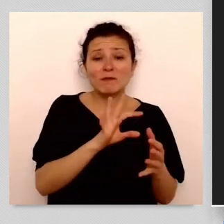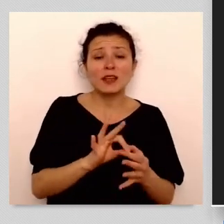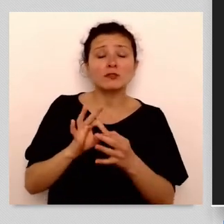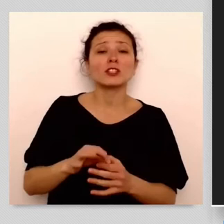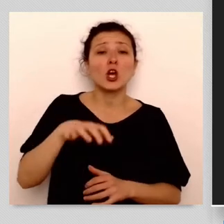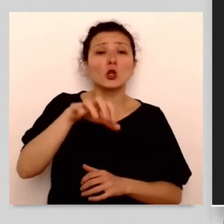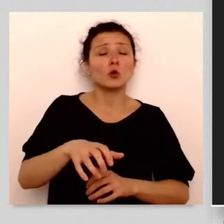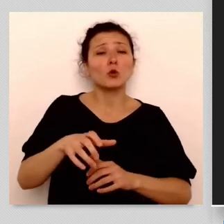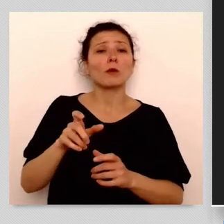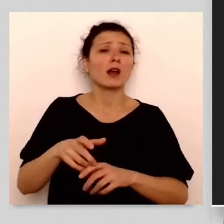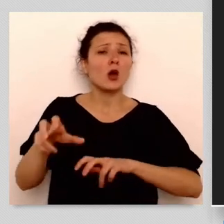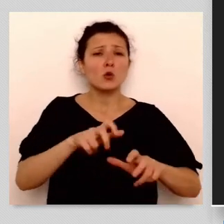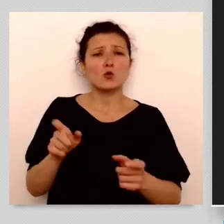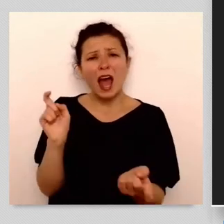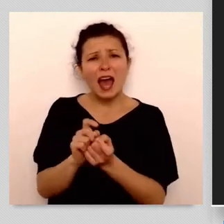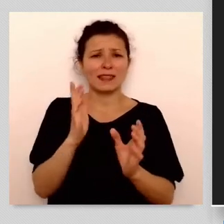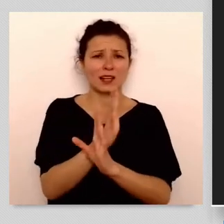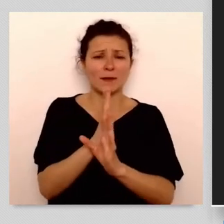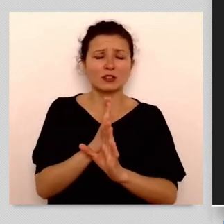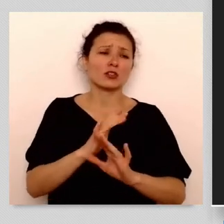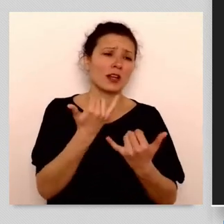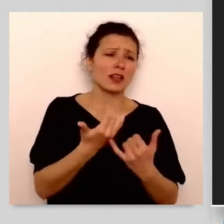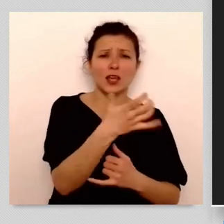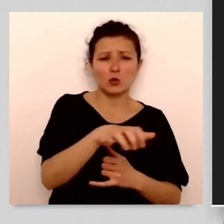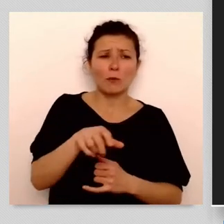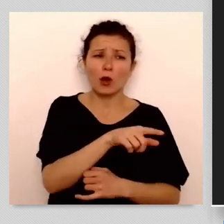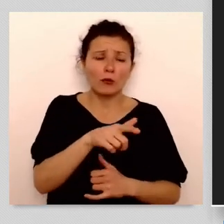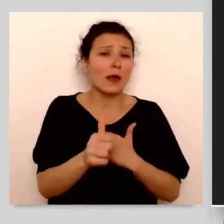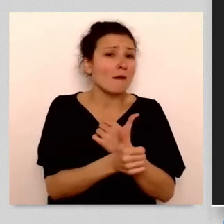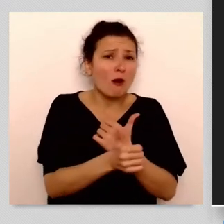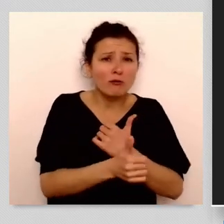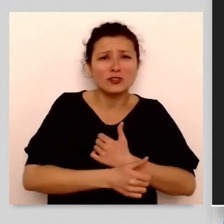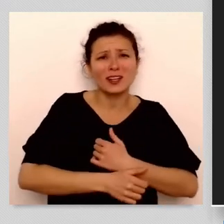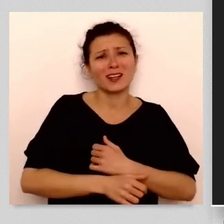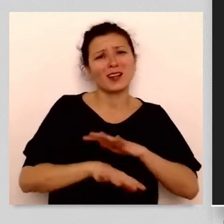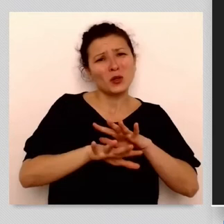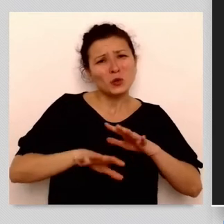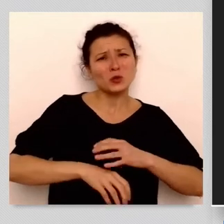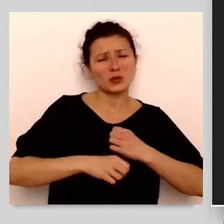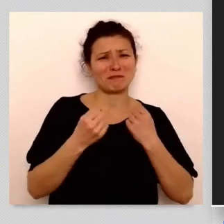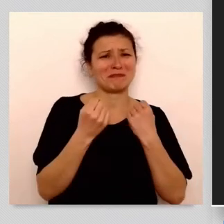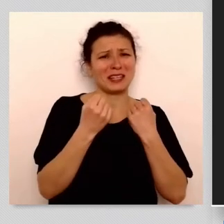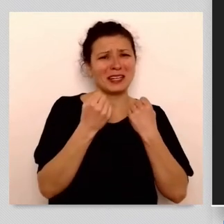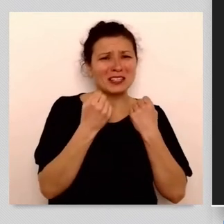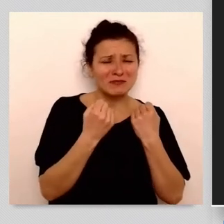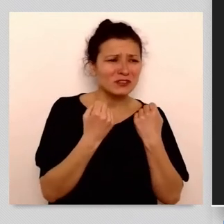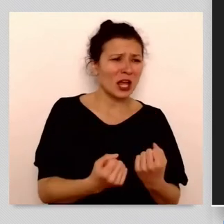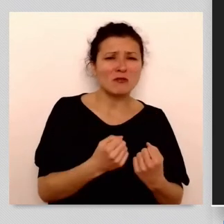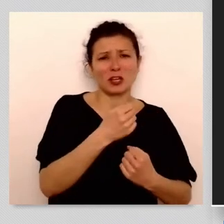które będą z powodu zbyt dużego obciążenia dyskutowały i